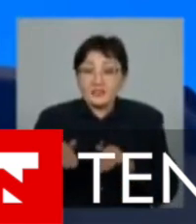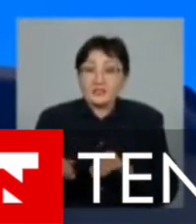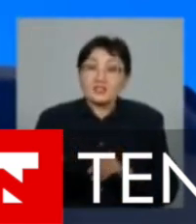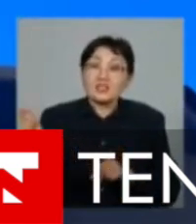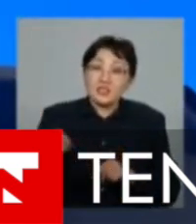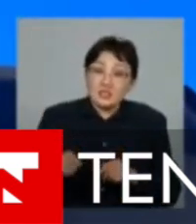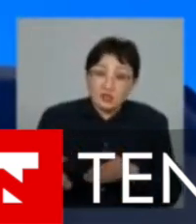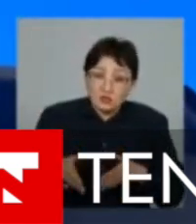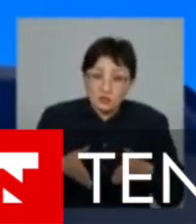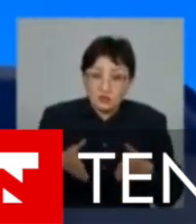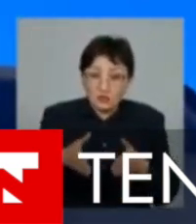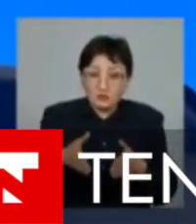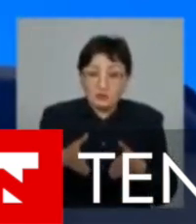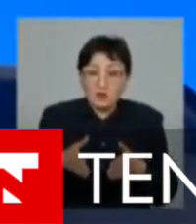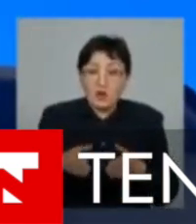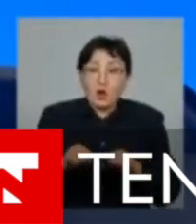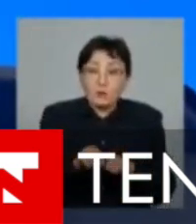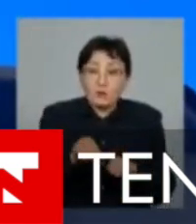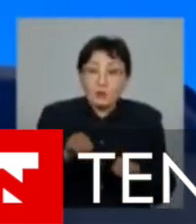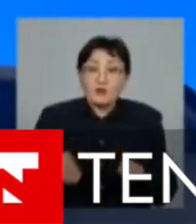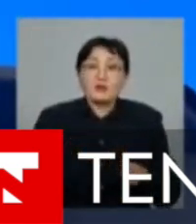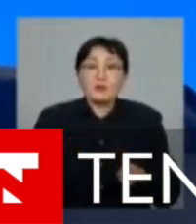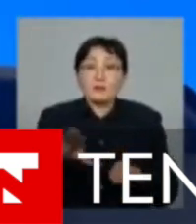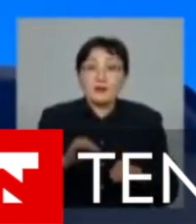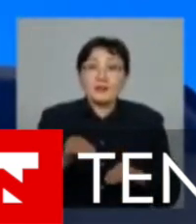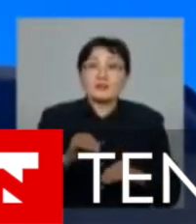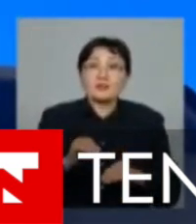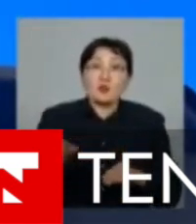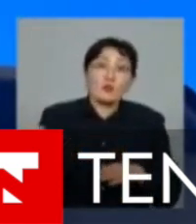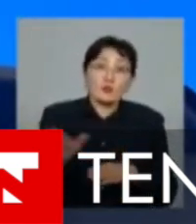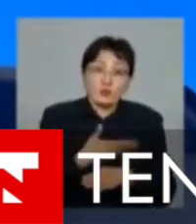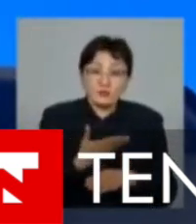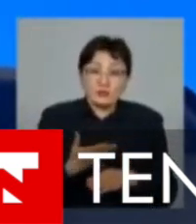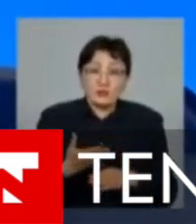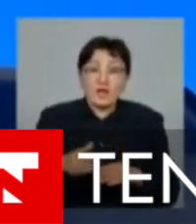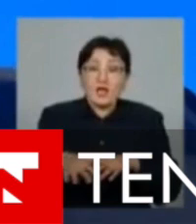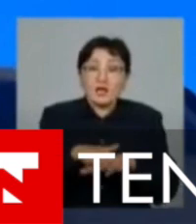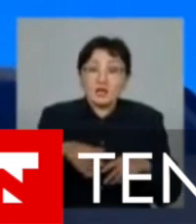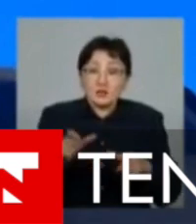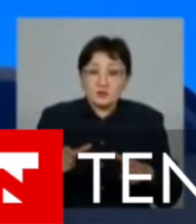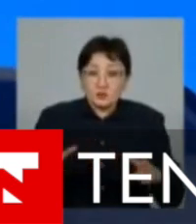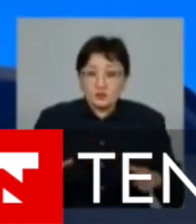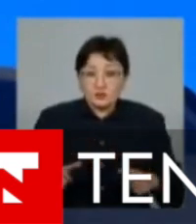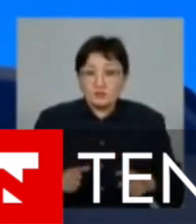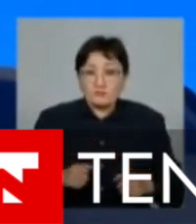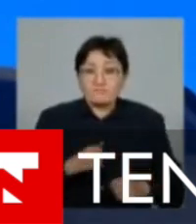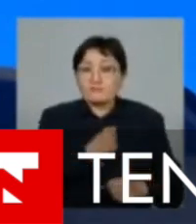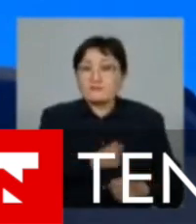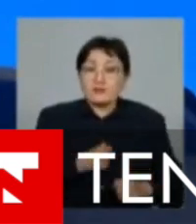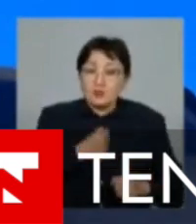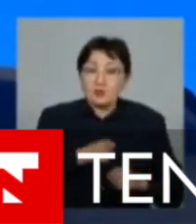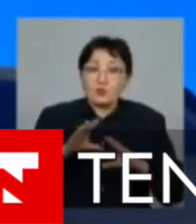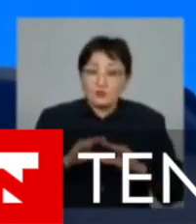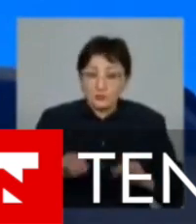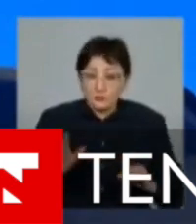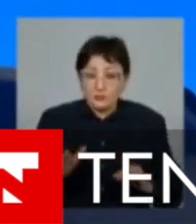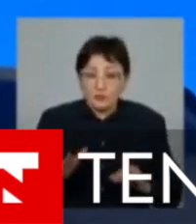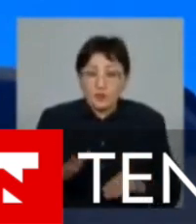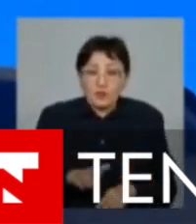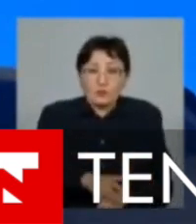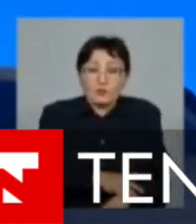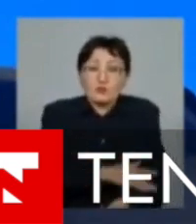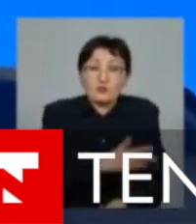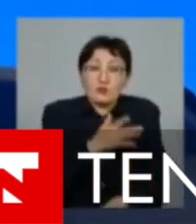жолдағы пробканың бәрін тоқтайды, жояды, кішкене халықтың наразылығын тоқтатамыз. Сонша жылдан бері